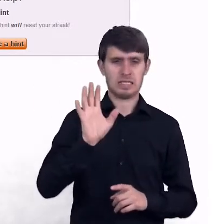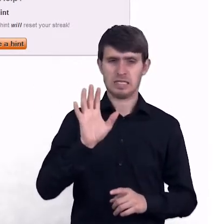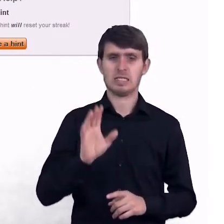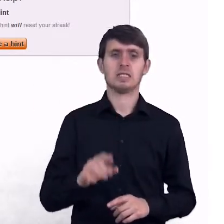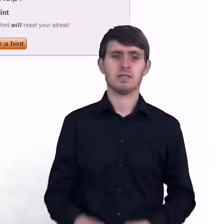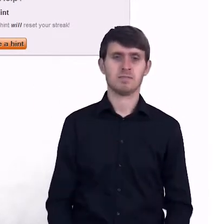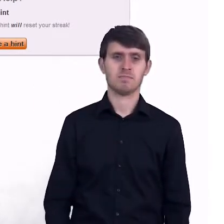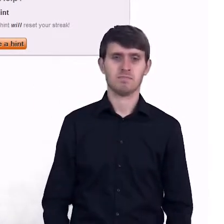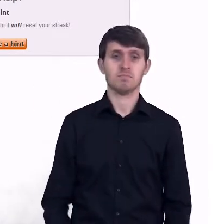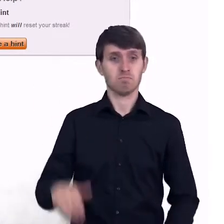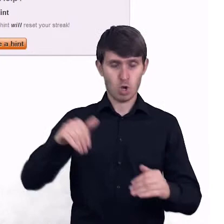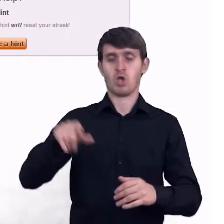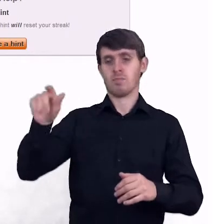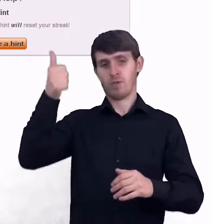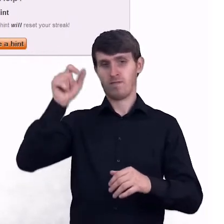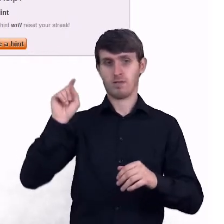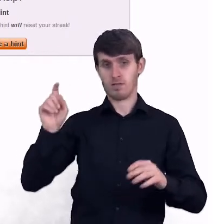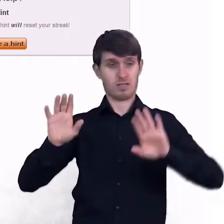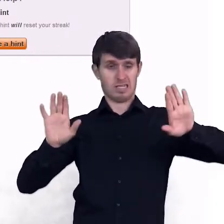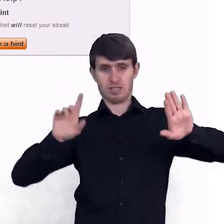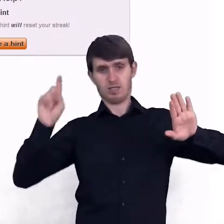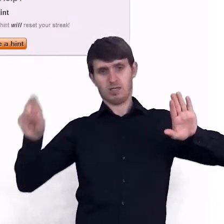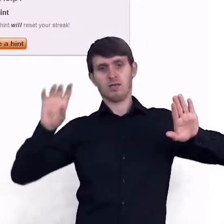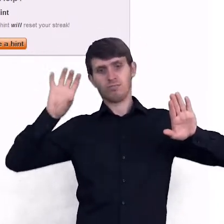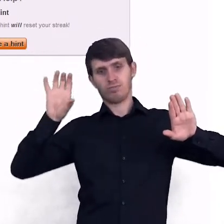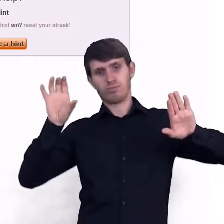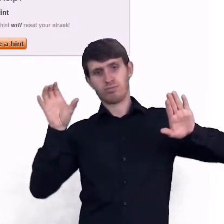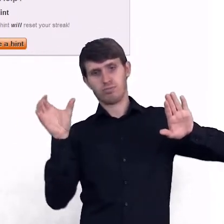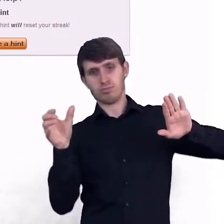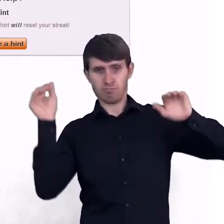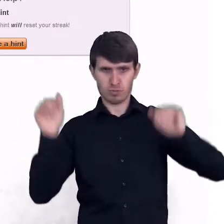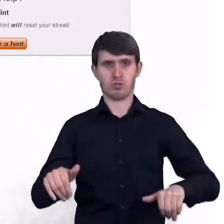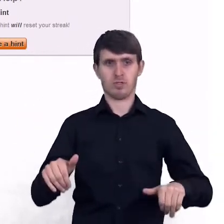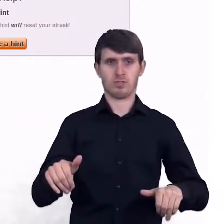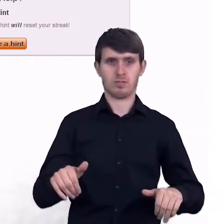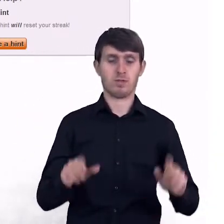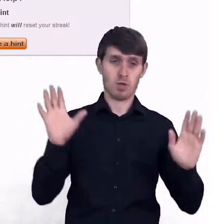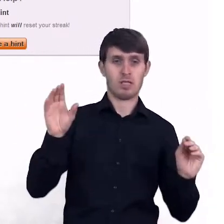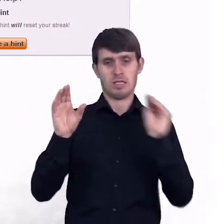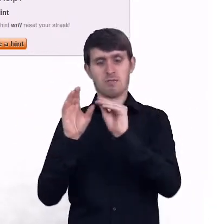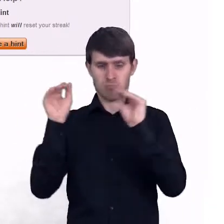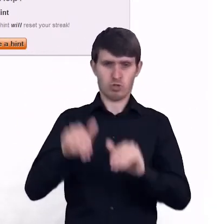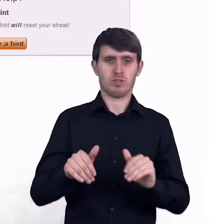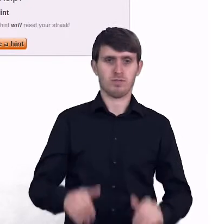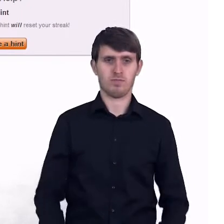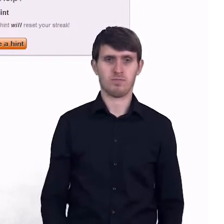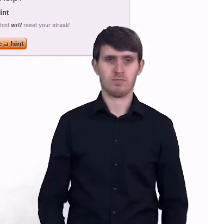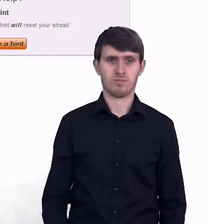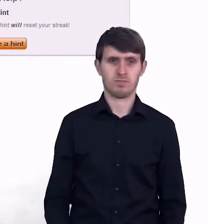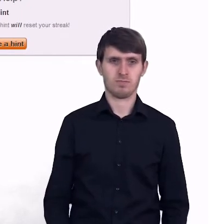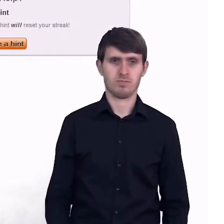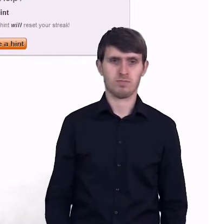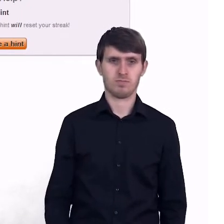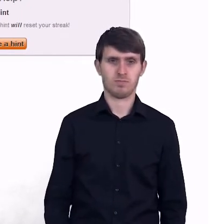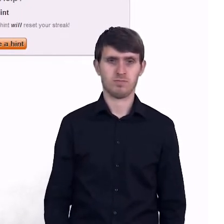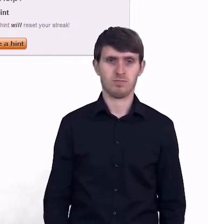kątomierz trzeba zawsze robić tak samo można wpierw go obrócić żeby linia zero była dobrze ustawiamy linię zero